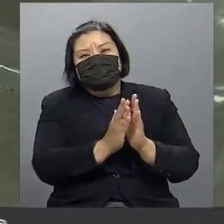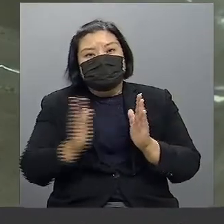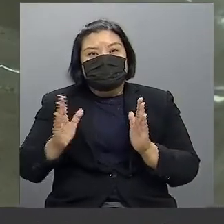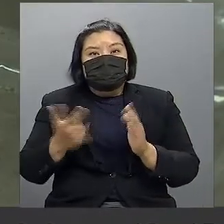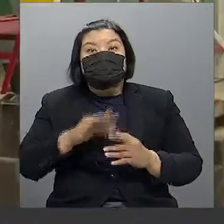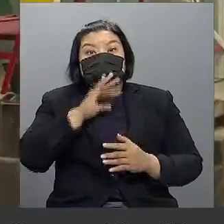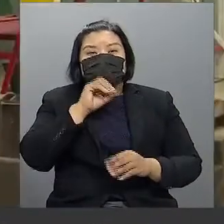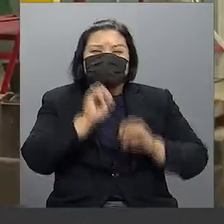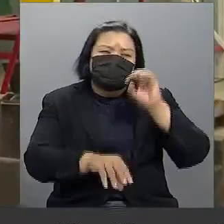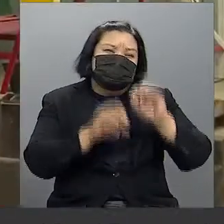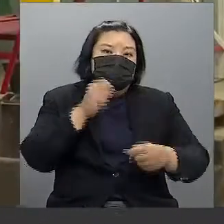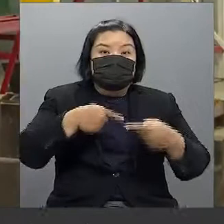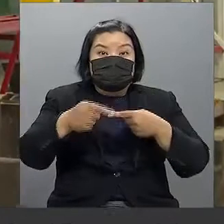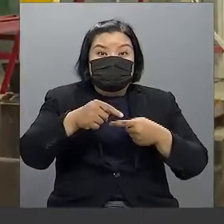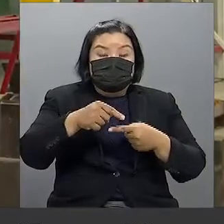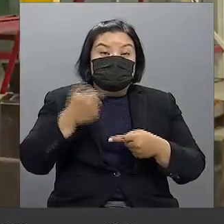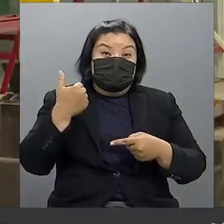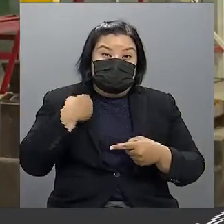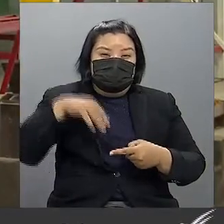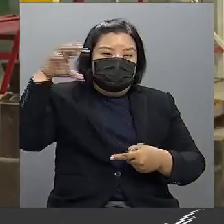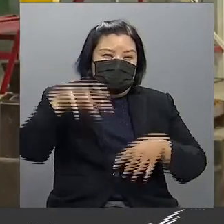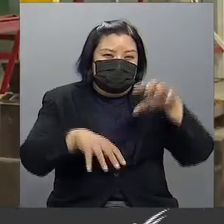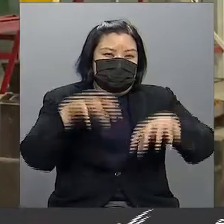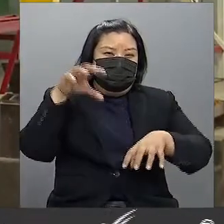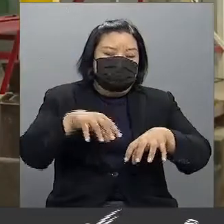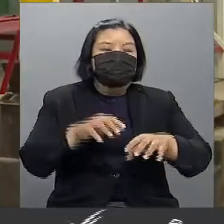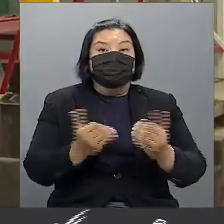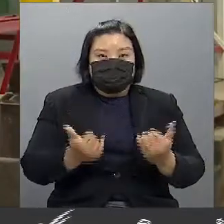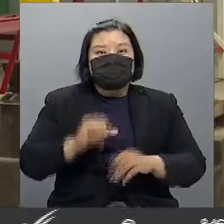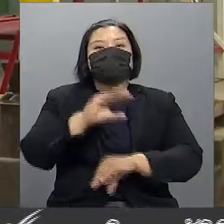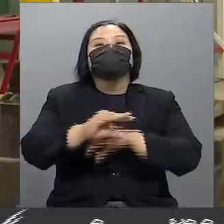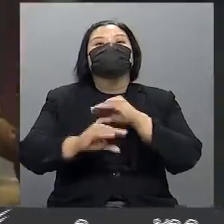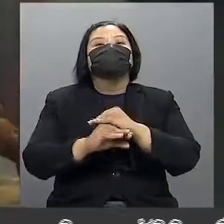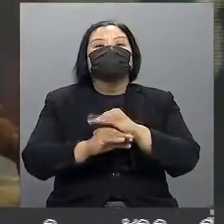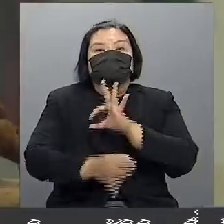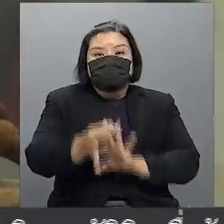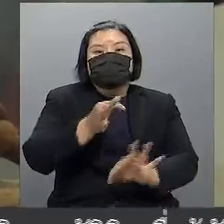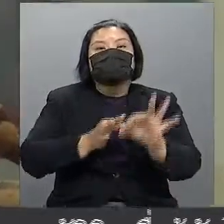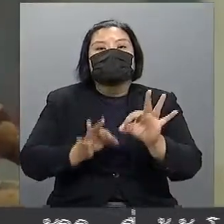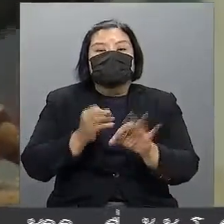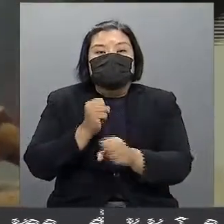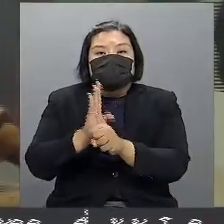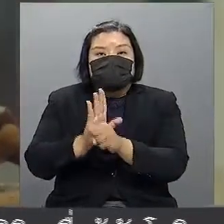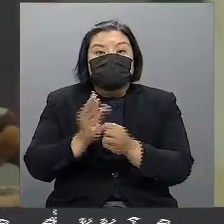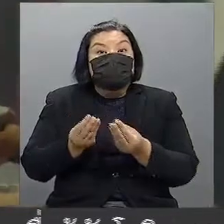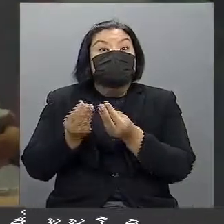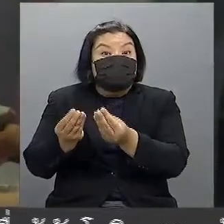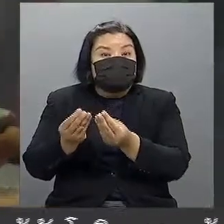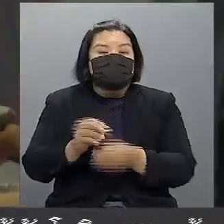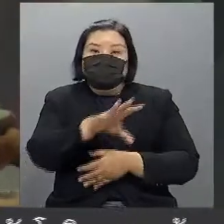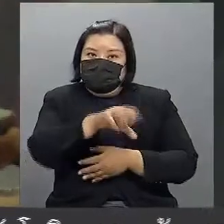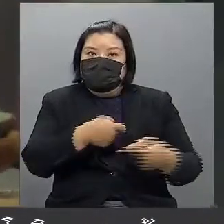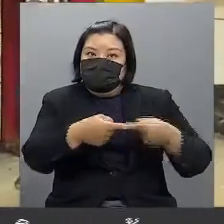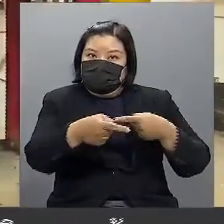ขึ้นโครงการขยะแลกบุญจึงเป็นการนำขยะพลาสติกมาใช้ประโยชน์ได้เป็นอย่